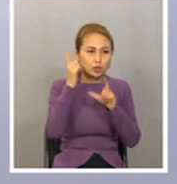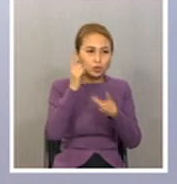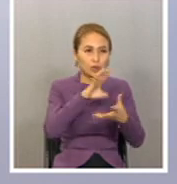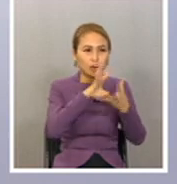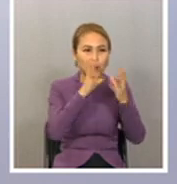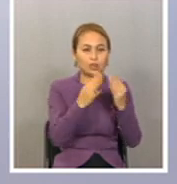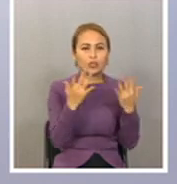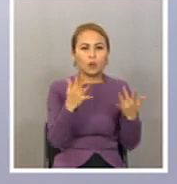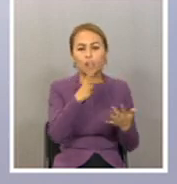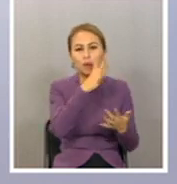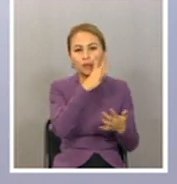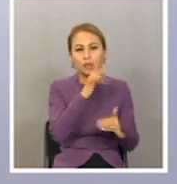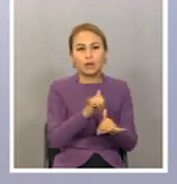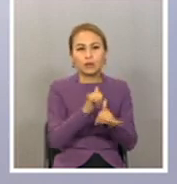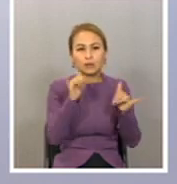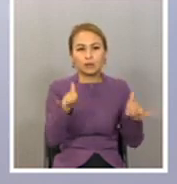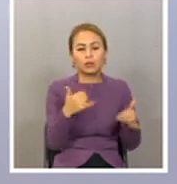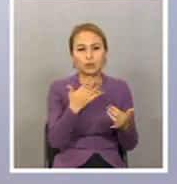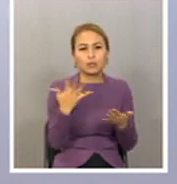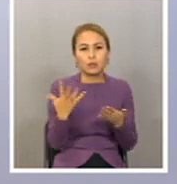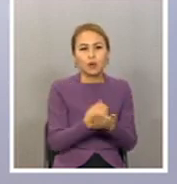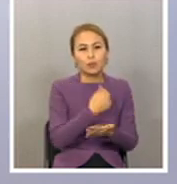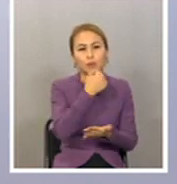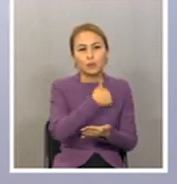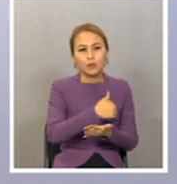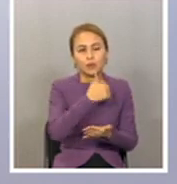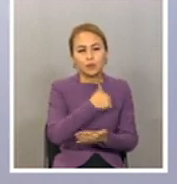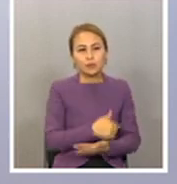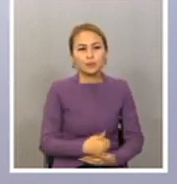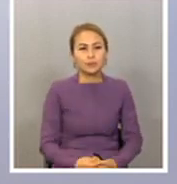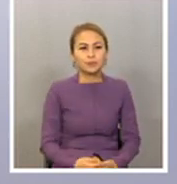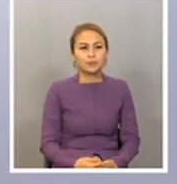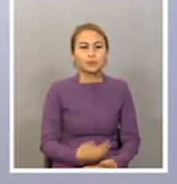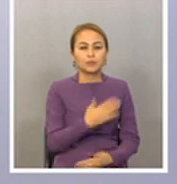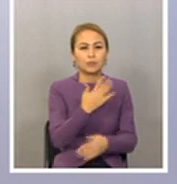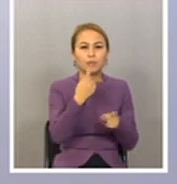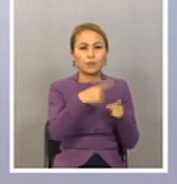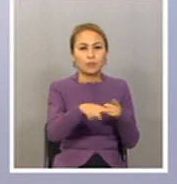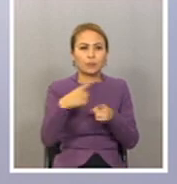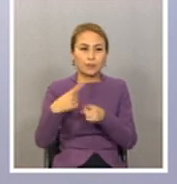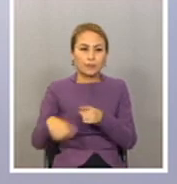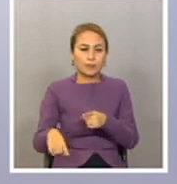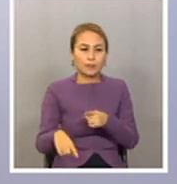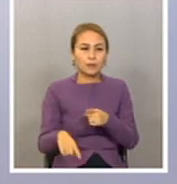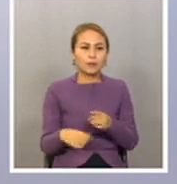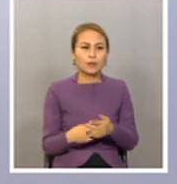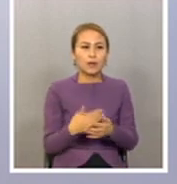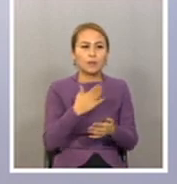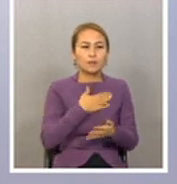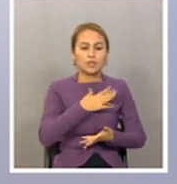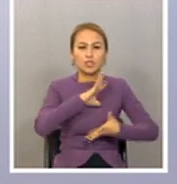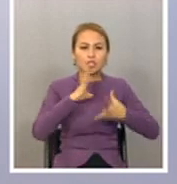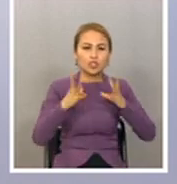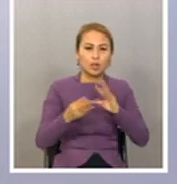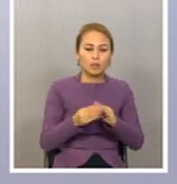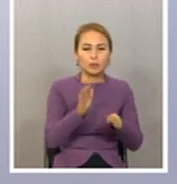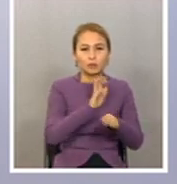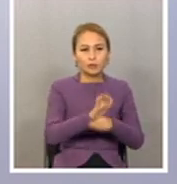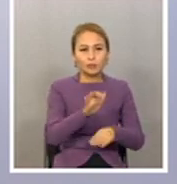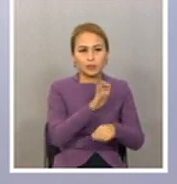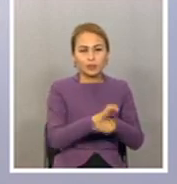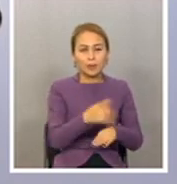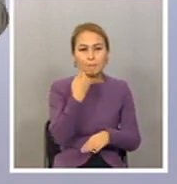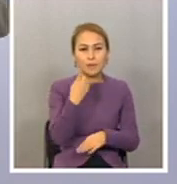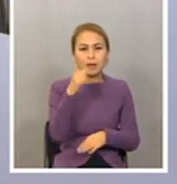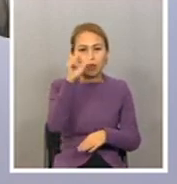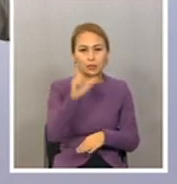уақытта артады? Осын тауып көрейік. Бұл жерде балалар шамалы өзгеше, біз жалпы өнімділіктен бір